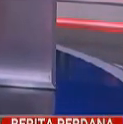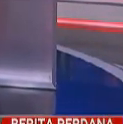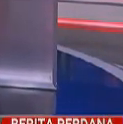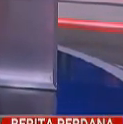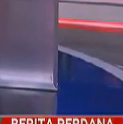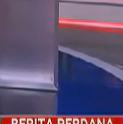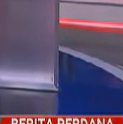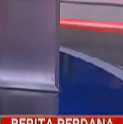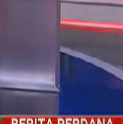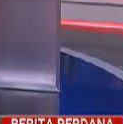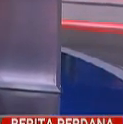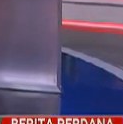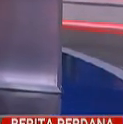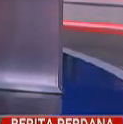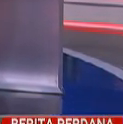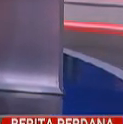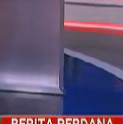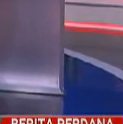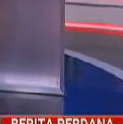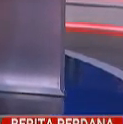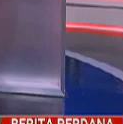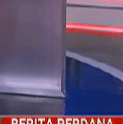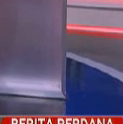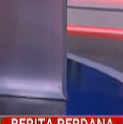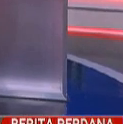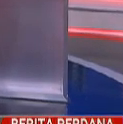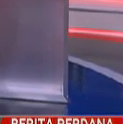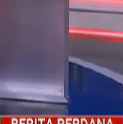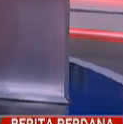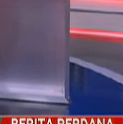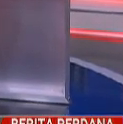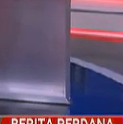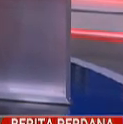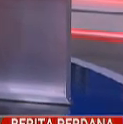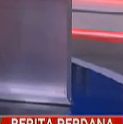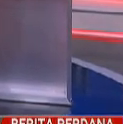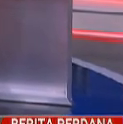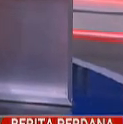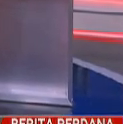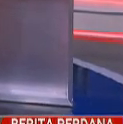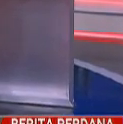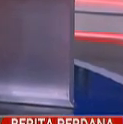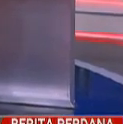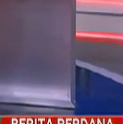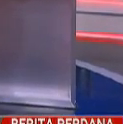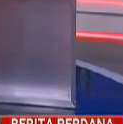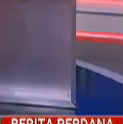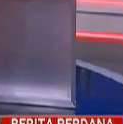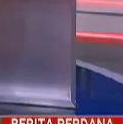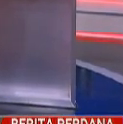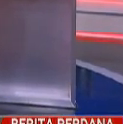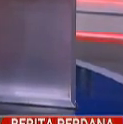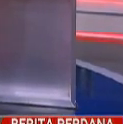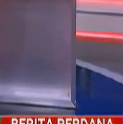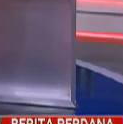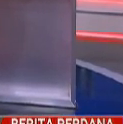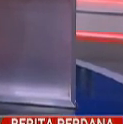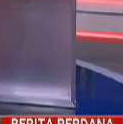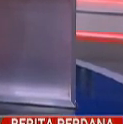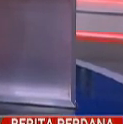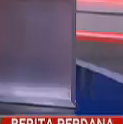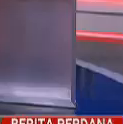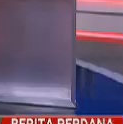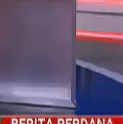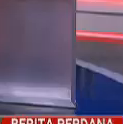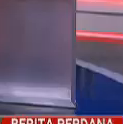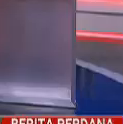Assalamualaikum, salam sejahtera. Berita Perdana edisi 24 Disember 2020. Bersama saya Faris Izzat Syarudin. Saya Hani Muhili. Berikut paparan utama